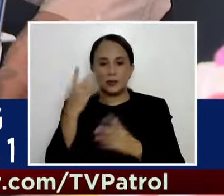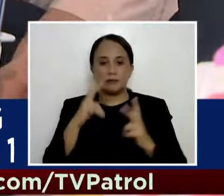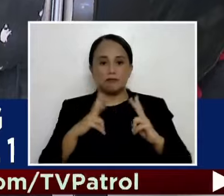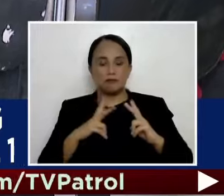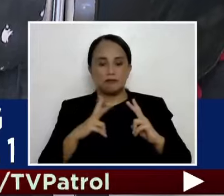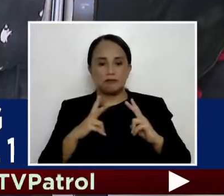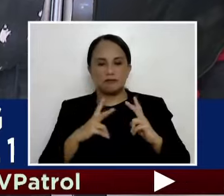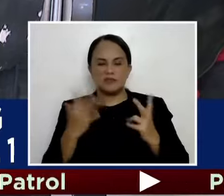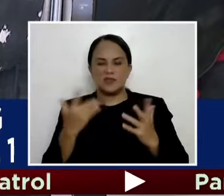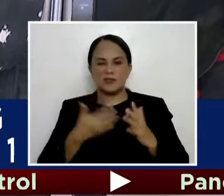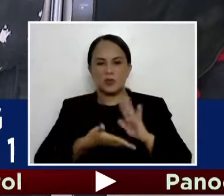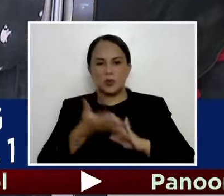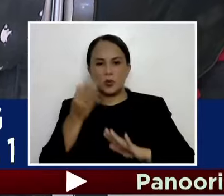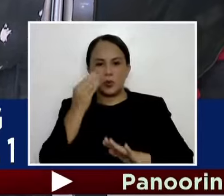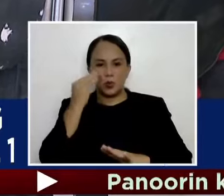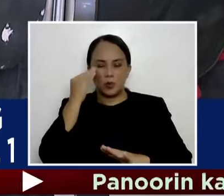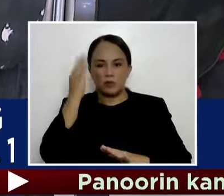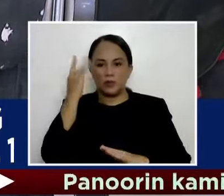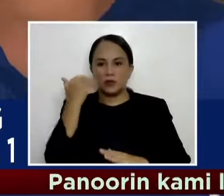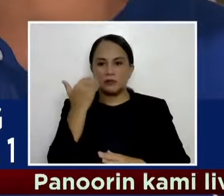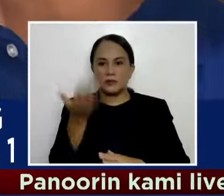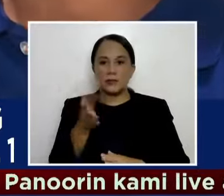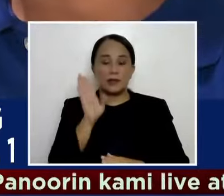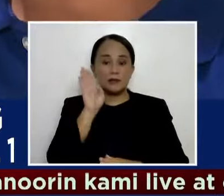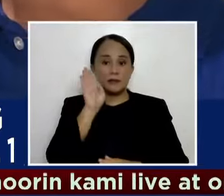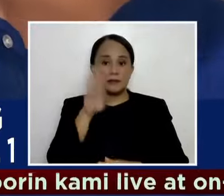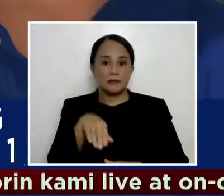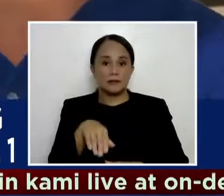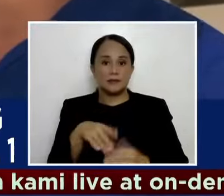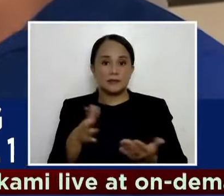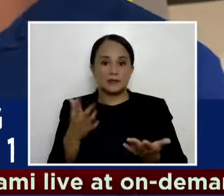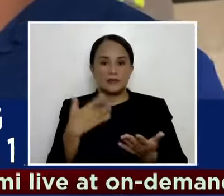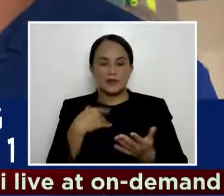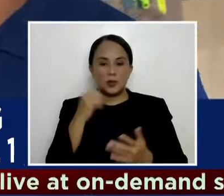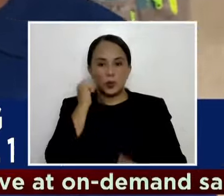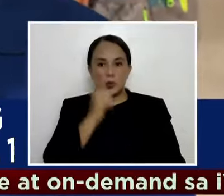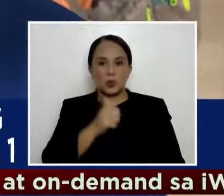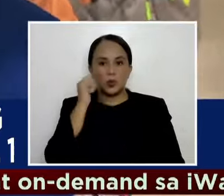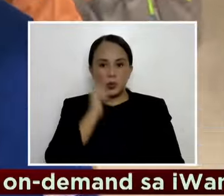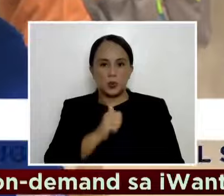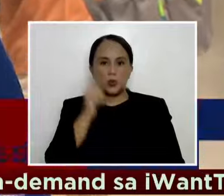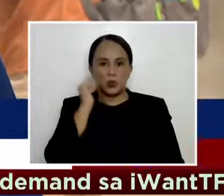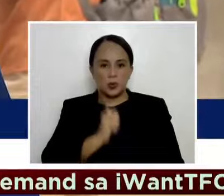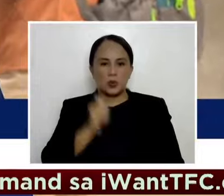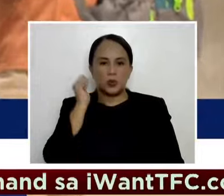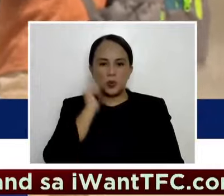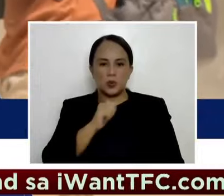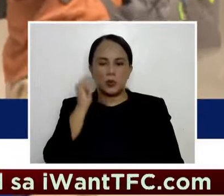siyang umuwi dahil namatay ang kapatid. Kasi palagi akong